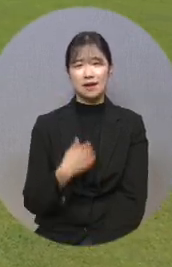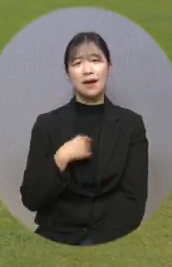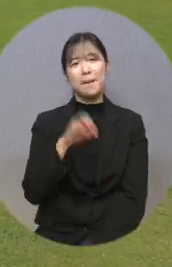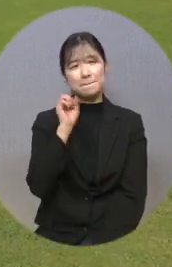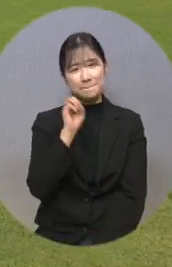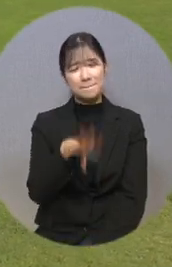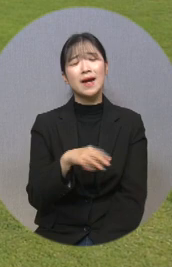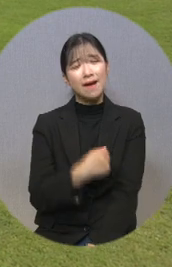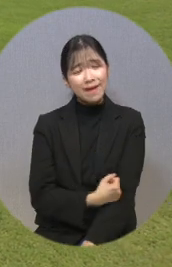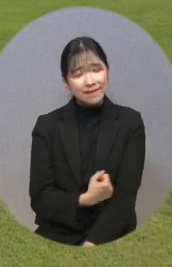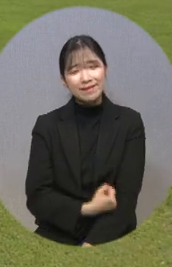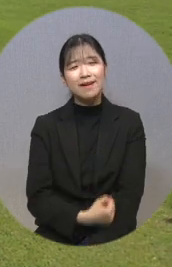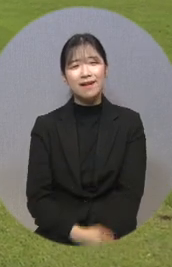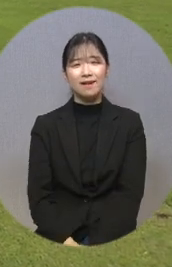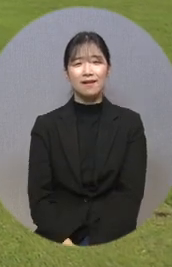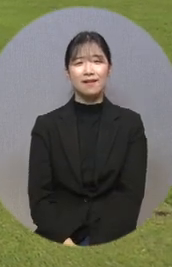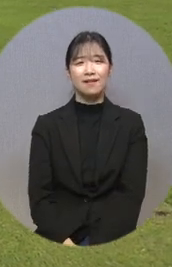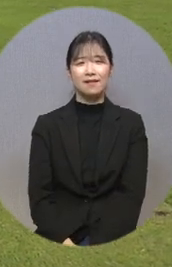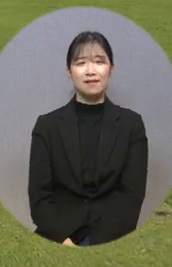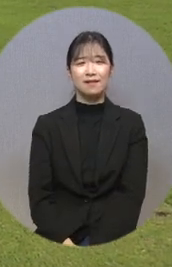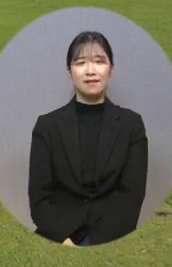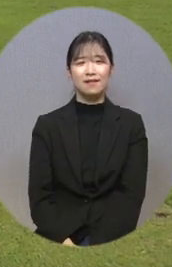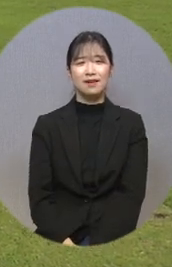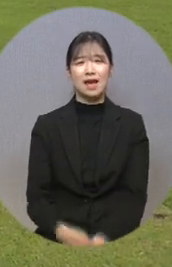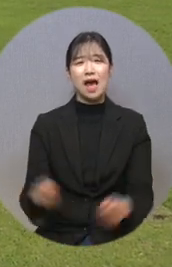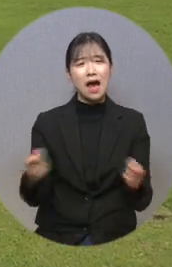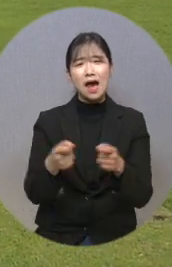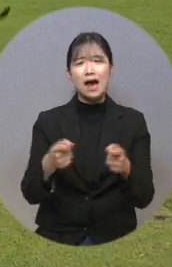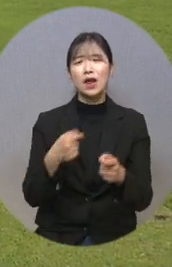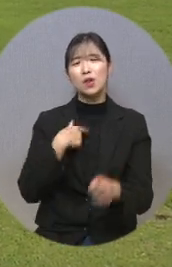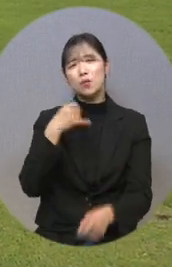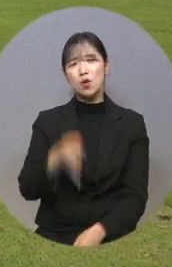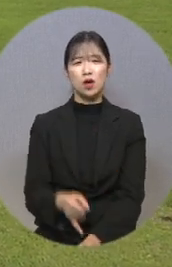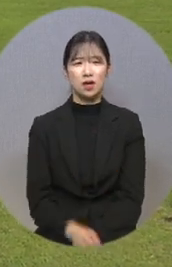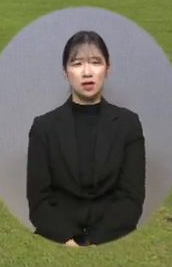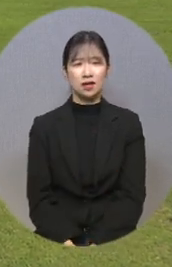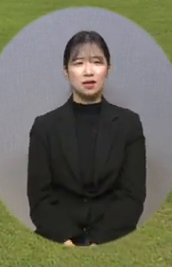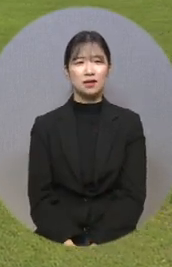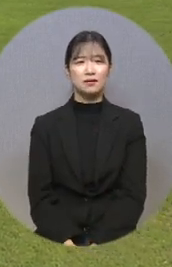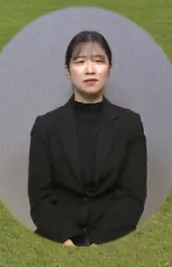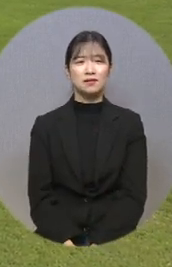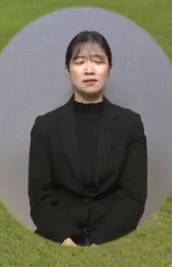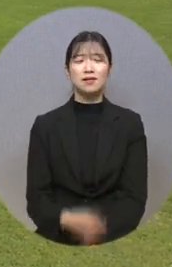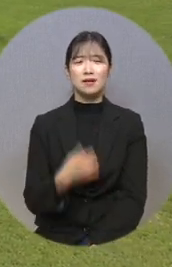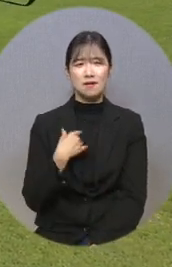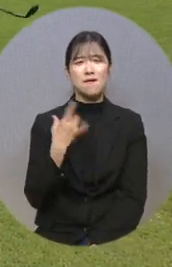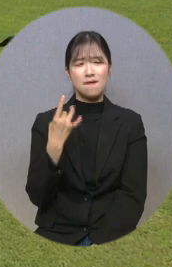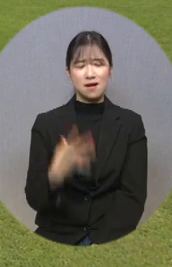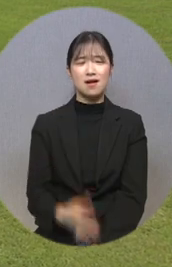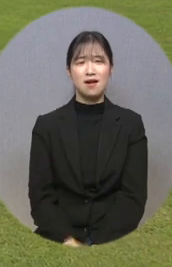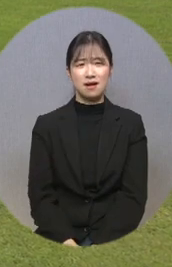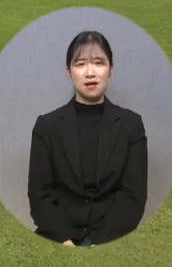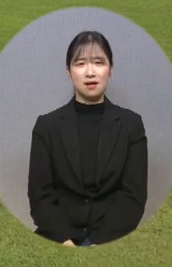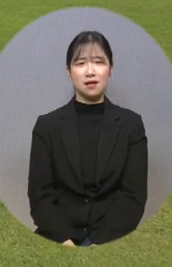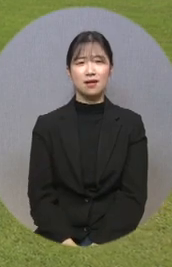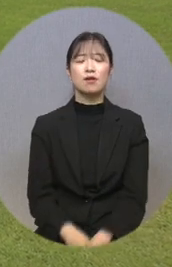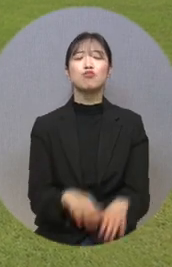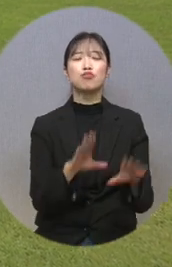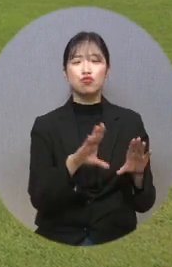얘기했잖아 양. 아, 가까운 데를 못 친다 양. 언제 끝나? 미쳐버리겠네. 답답해서. 가까운 데를 못 친다 양.